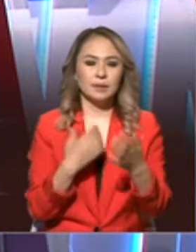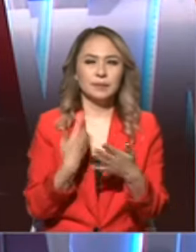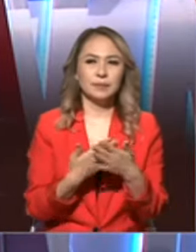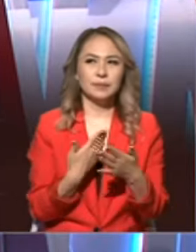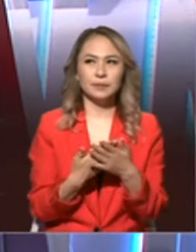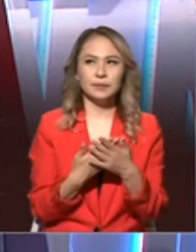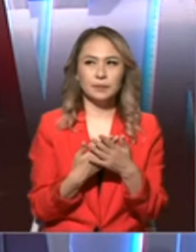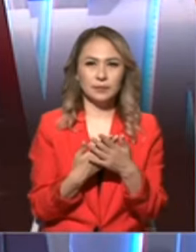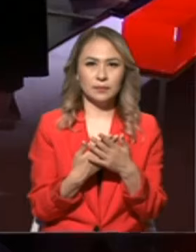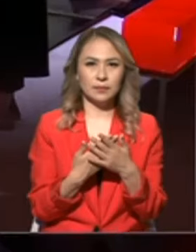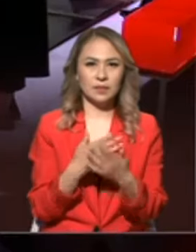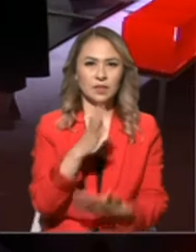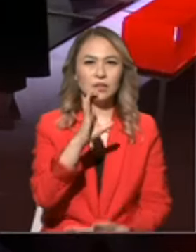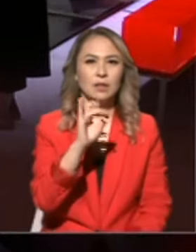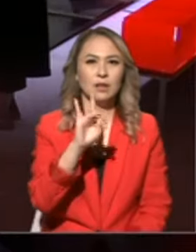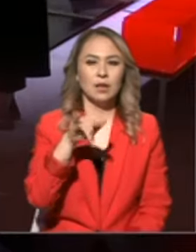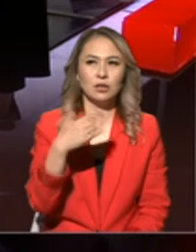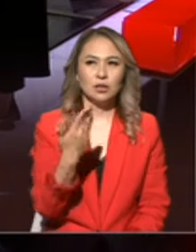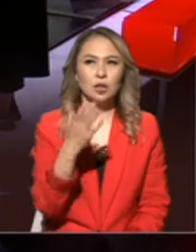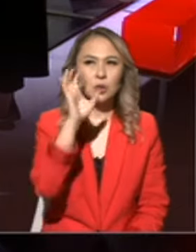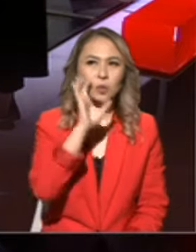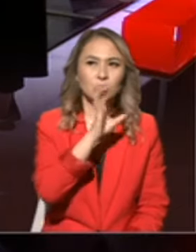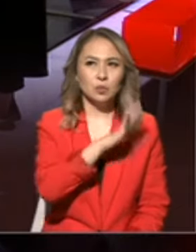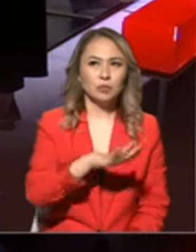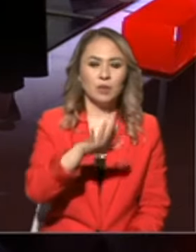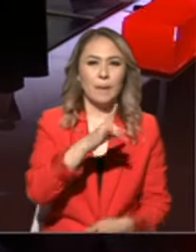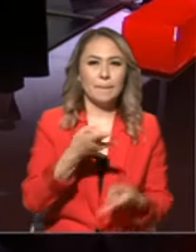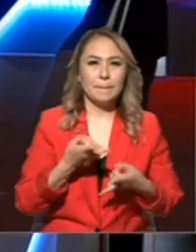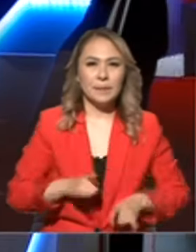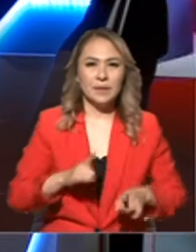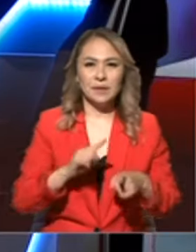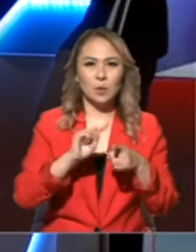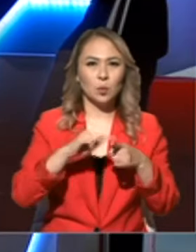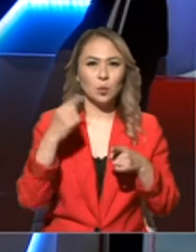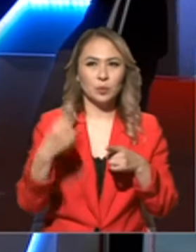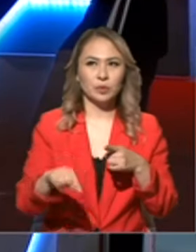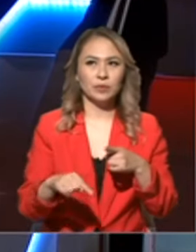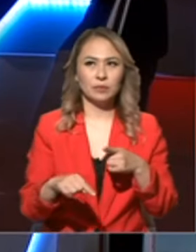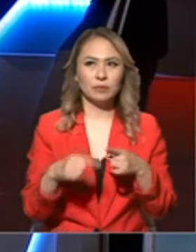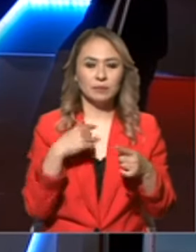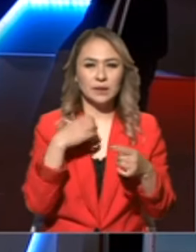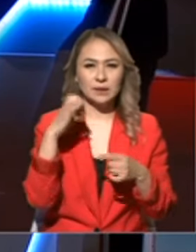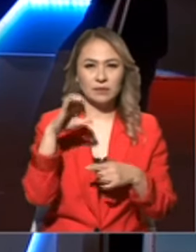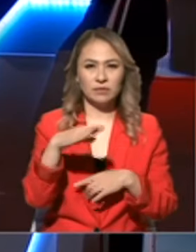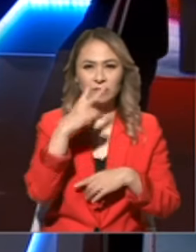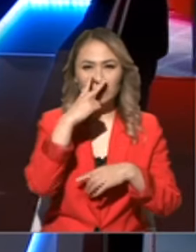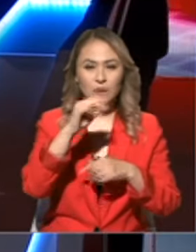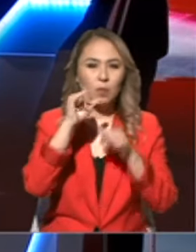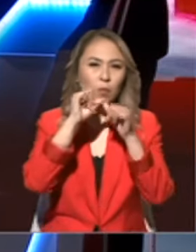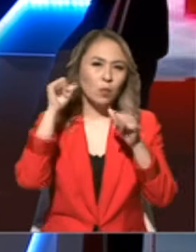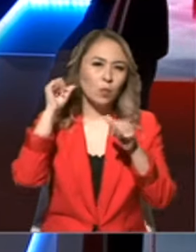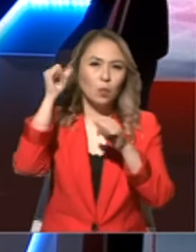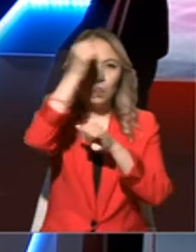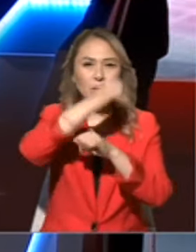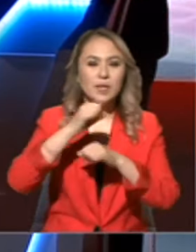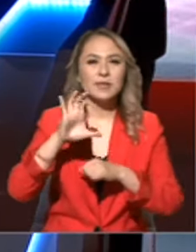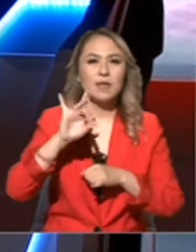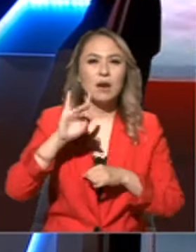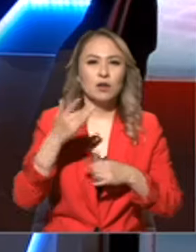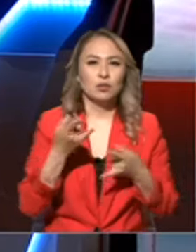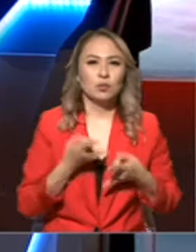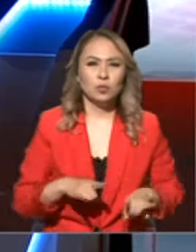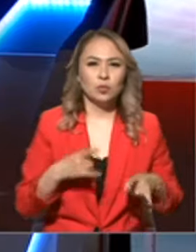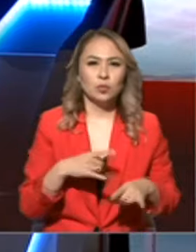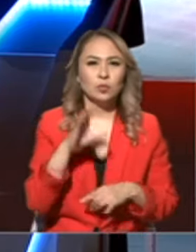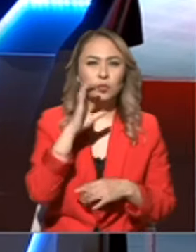кетейін. Сарыағаш ауданы менен Солтүстік Қазақстан облысына бала туу деңгейі сай келмейді. Мен өзім көрген статистиканы бір жыл бұрын көргем. Сарыағаш ауданында туған баланың